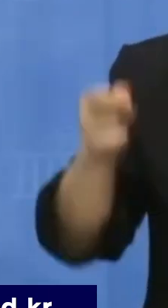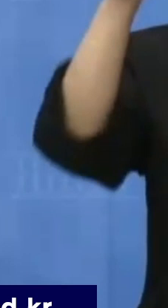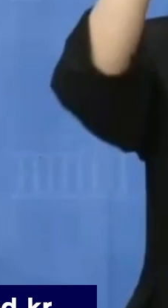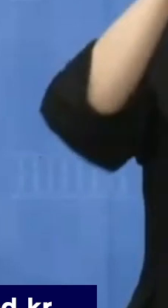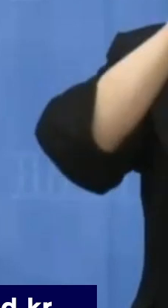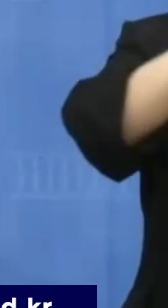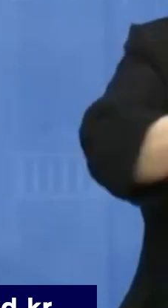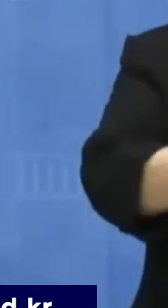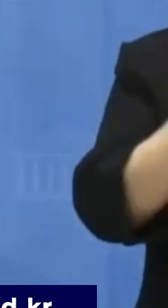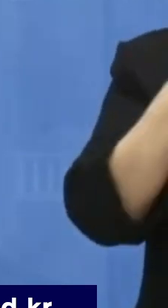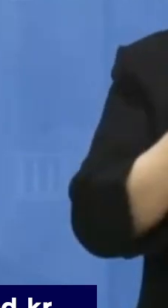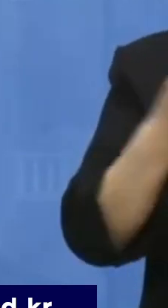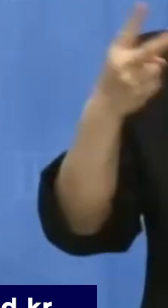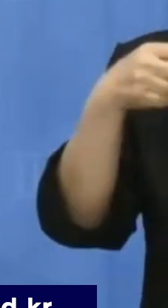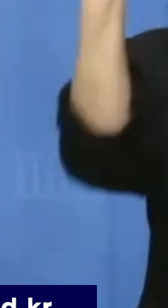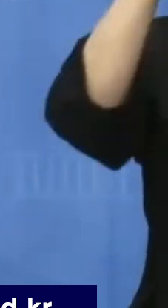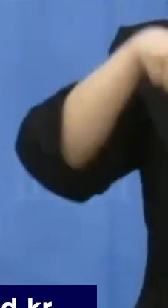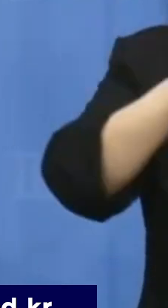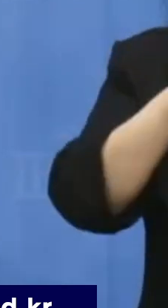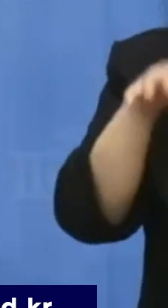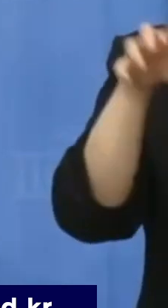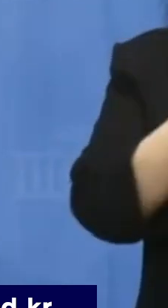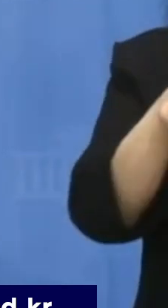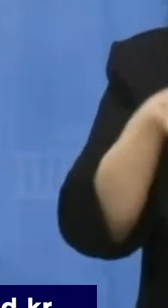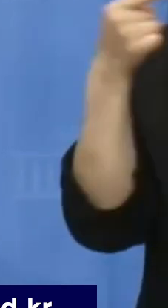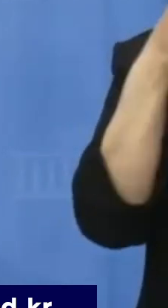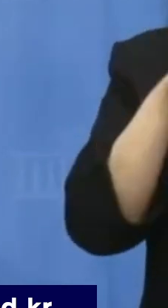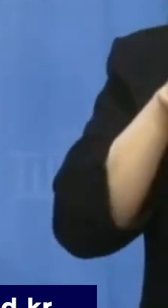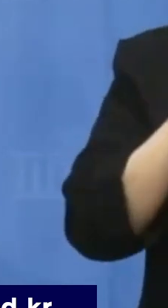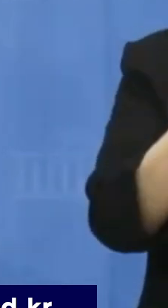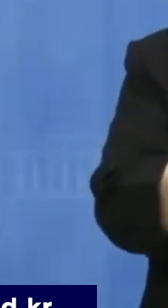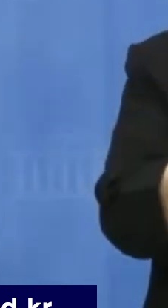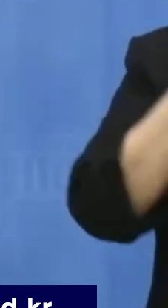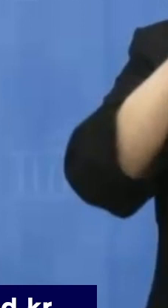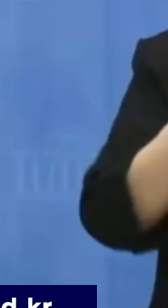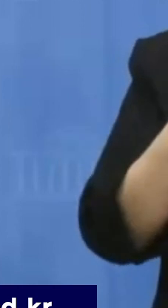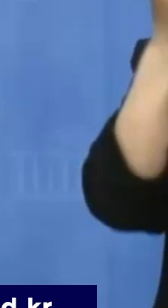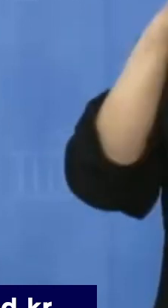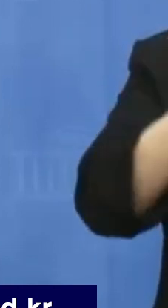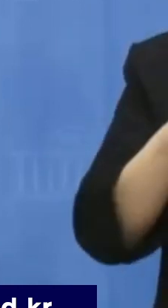경찰을 장악하거나 통제하기 위해서 따로 조직을 신설하는 것이 아닙니다.